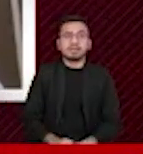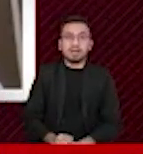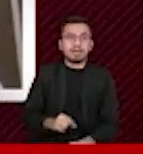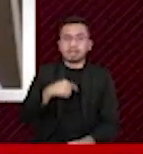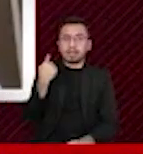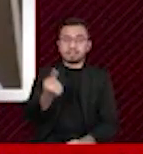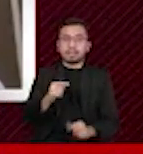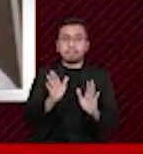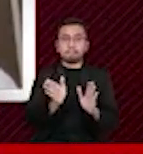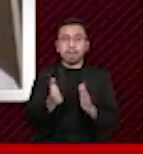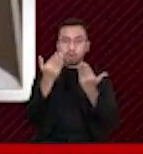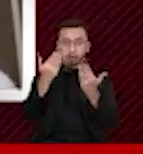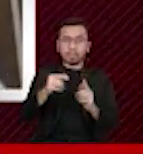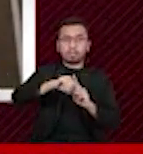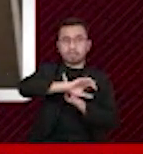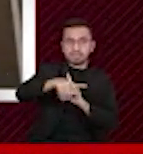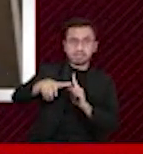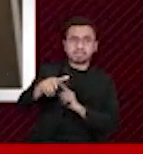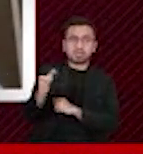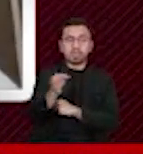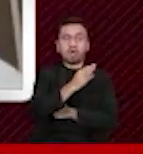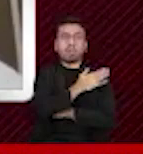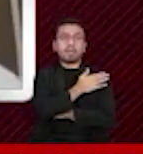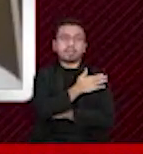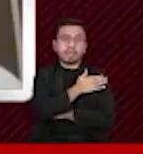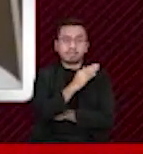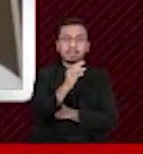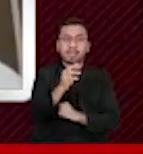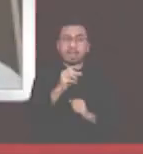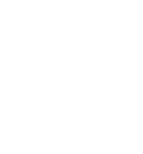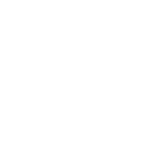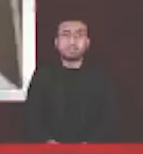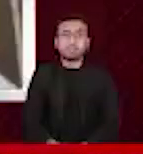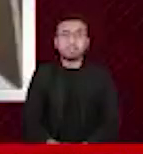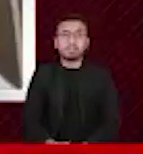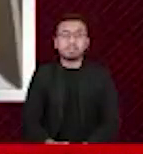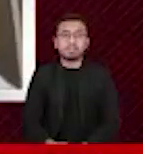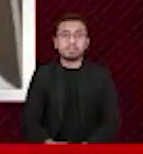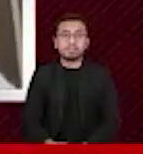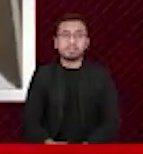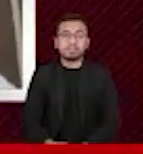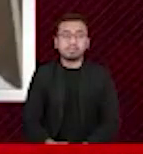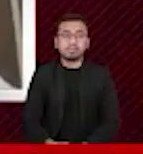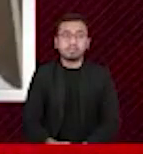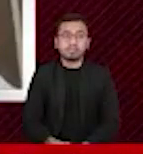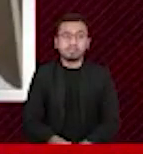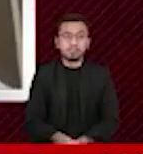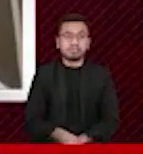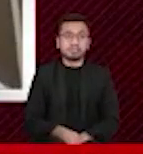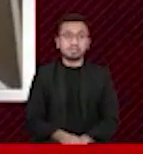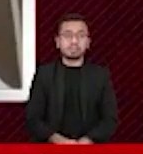seluruh kabupaten Kecamatan bahkan sampai kepada rukun-rukun nelayan di pedesaan tennessee dengan